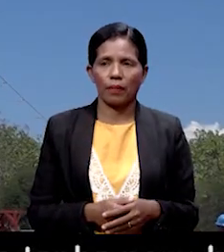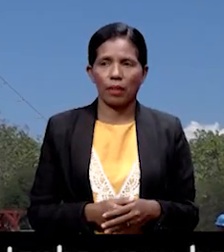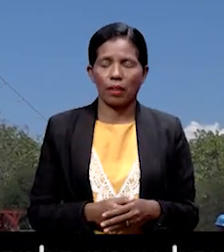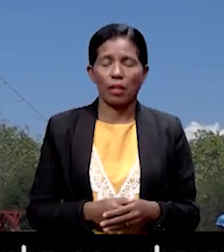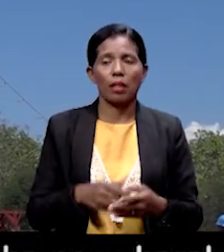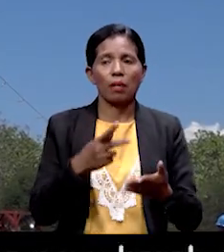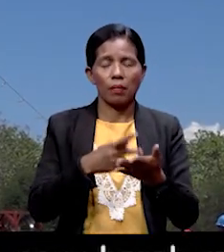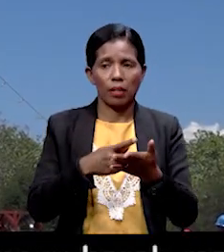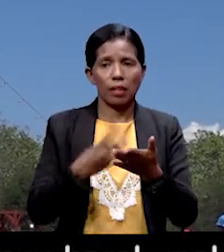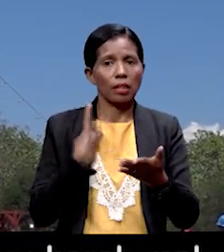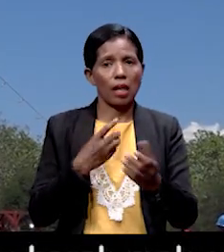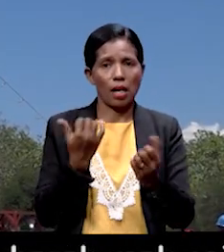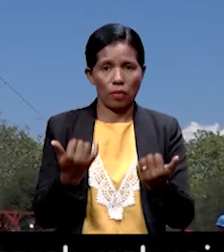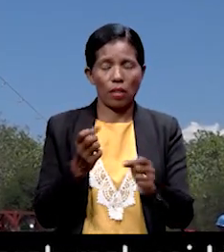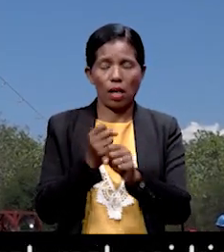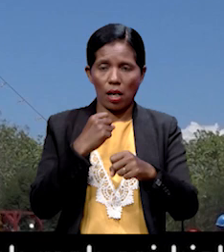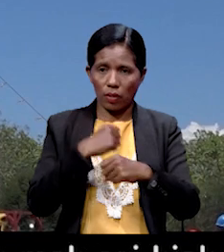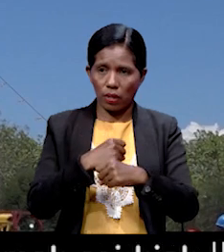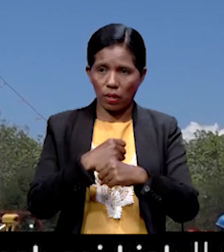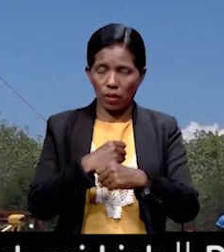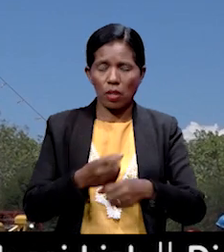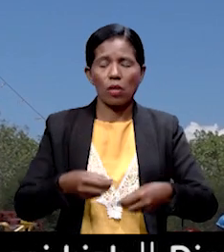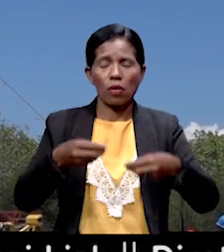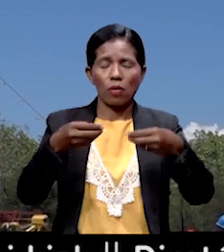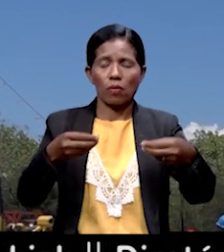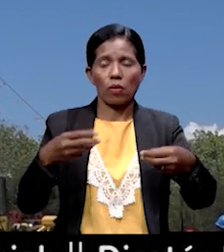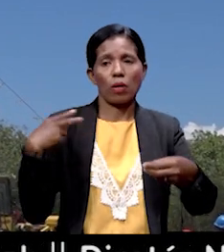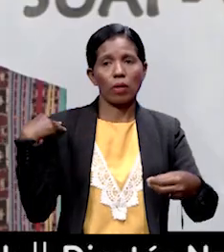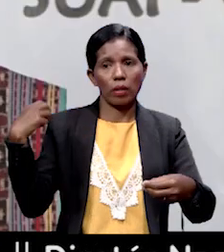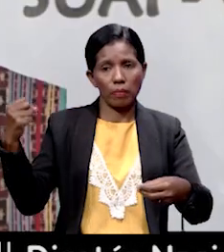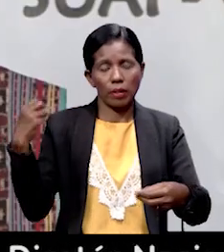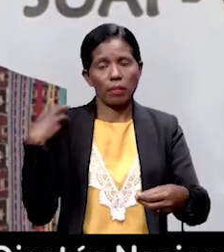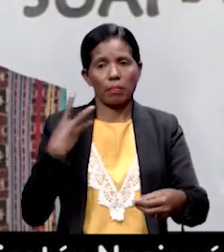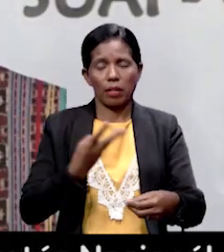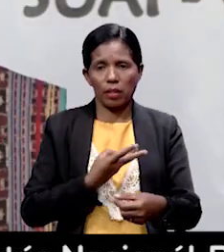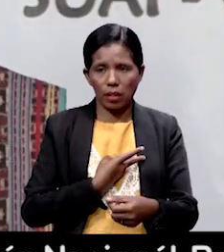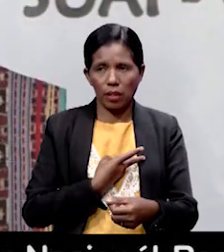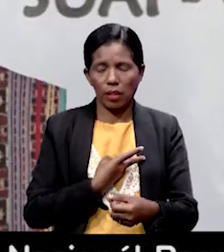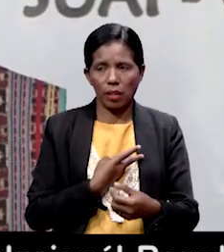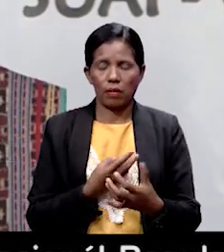Projeto ita agora halo ne exatamente fo kibit ba ita para ita ia